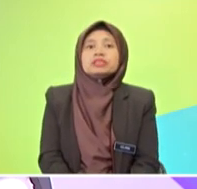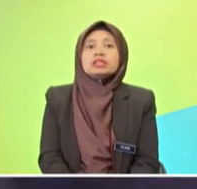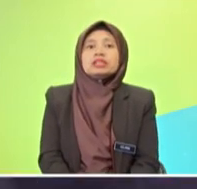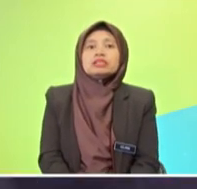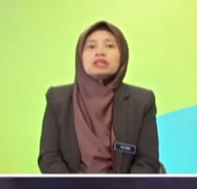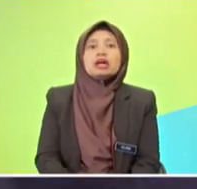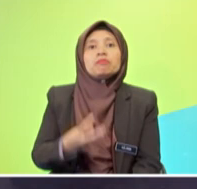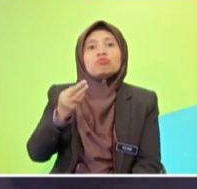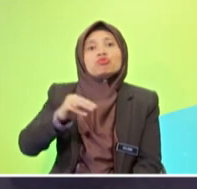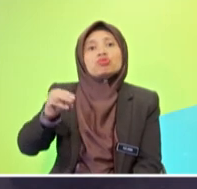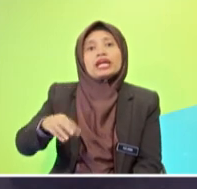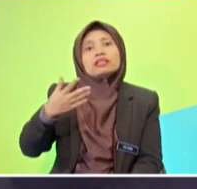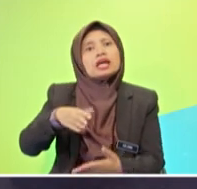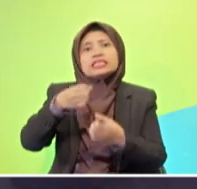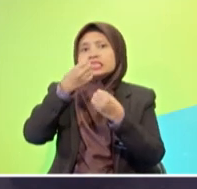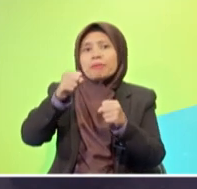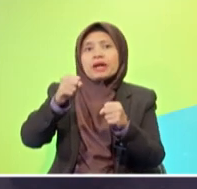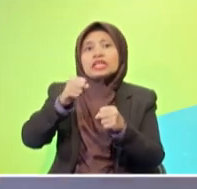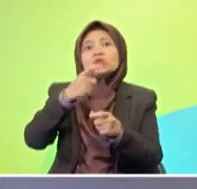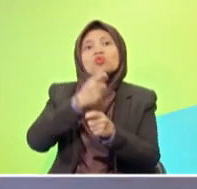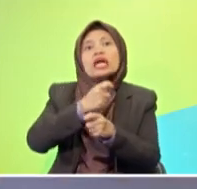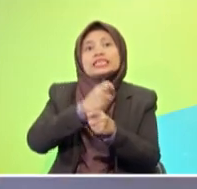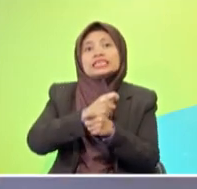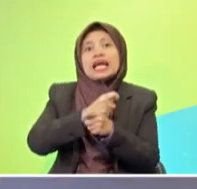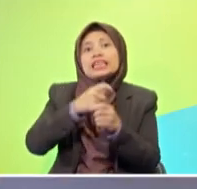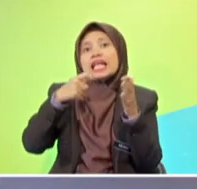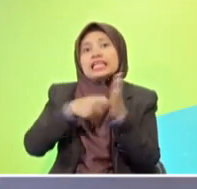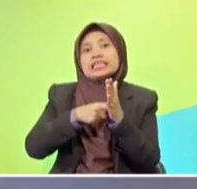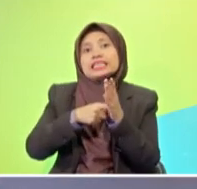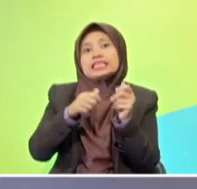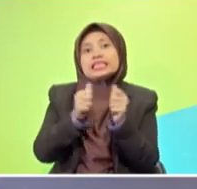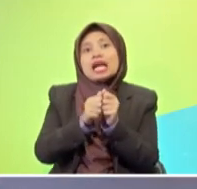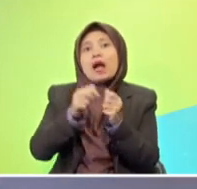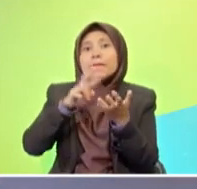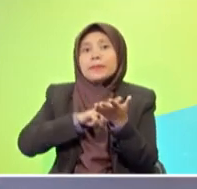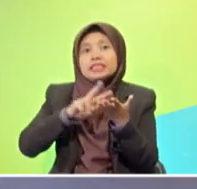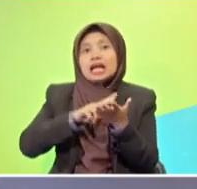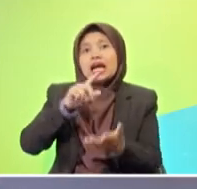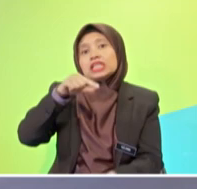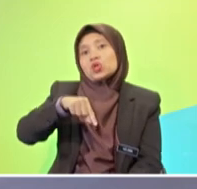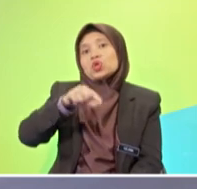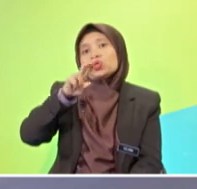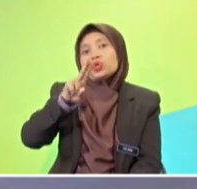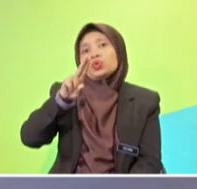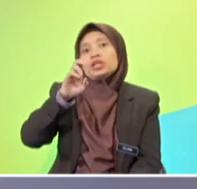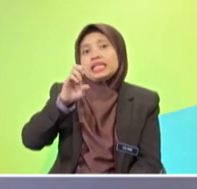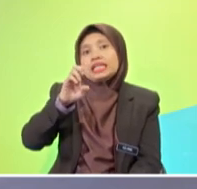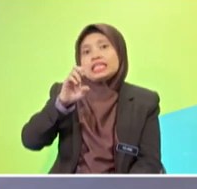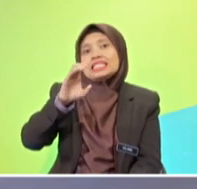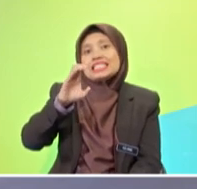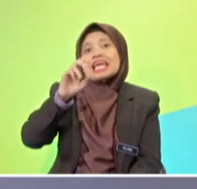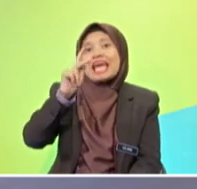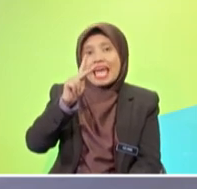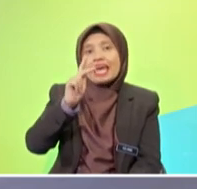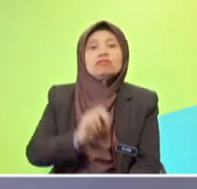yang telah diberikan yaitu menandai teks menggunakan teknik bacaan kuat yaitu QS